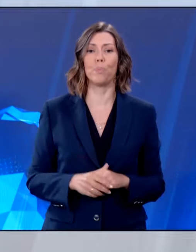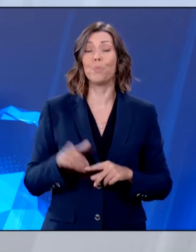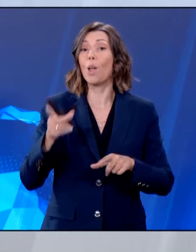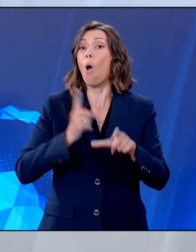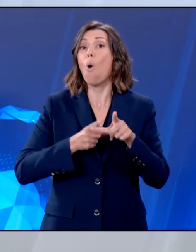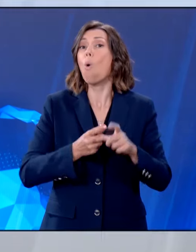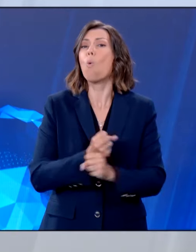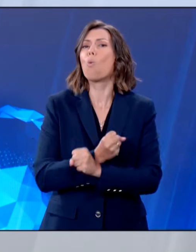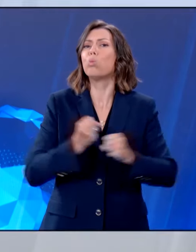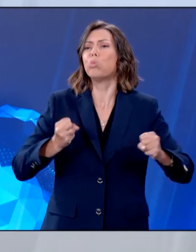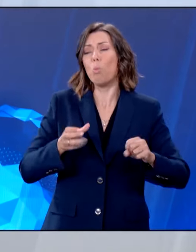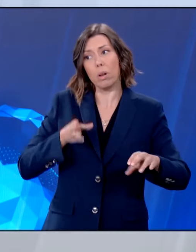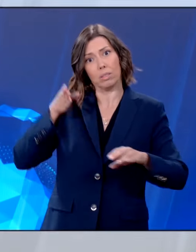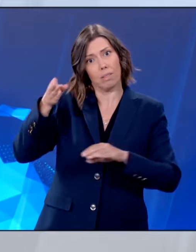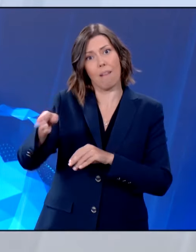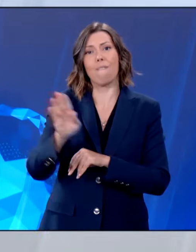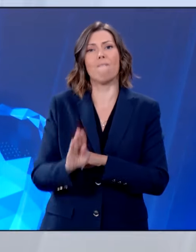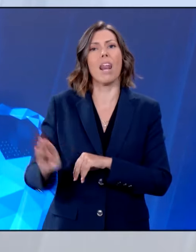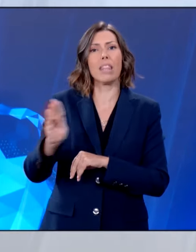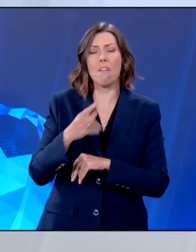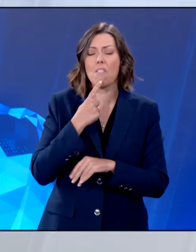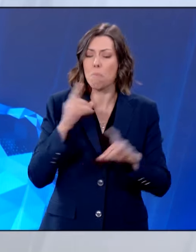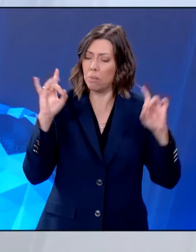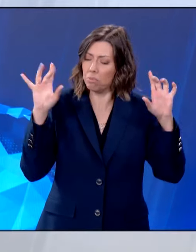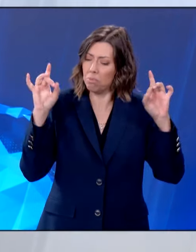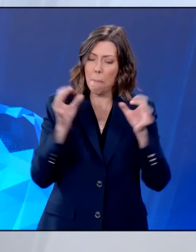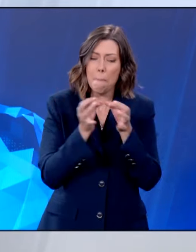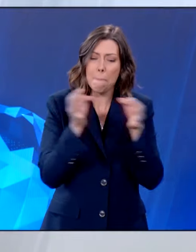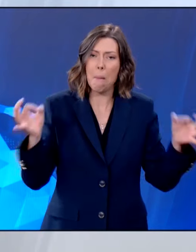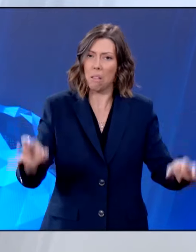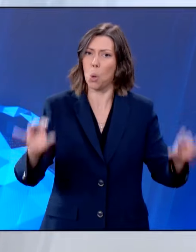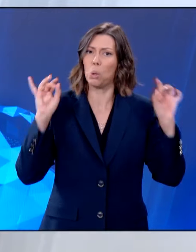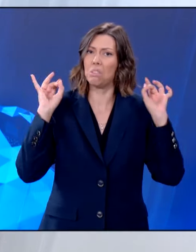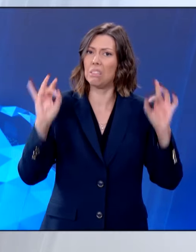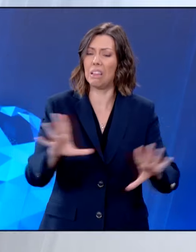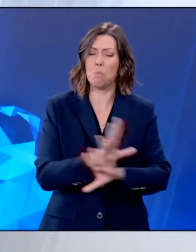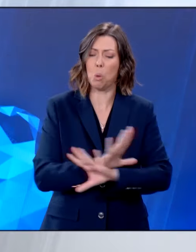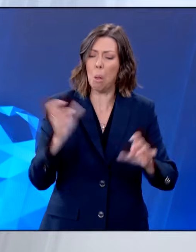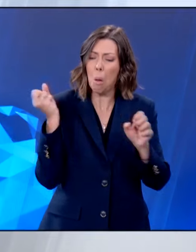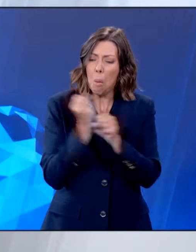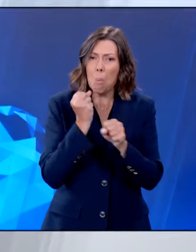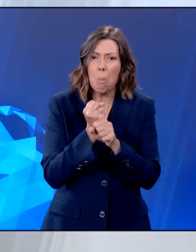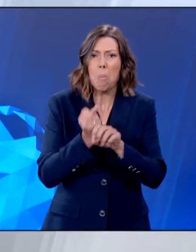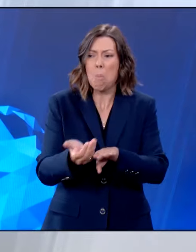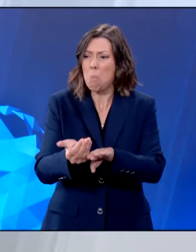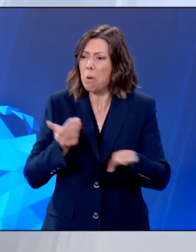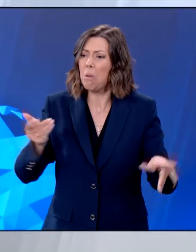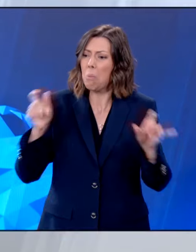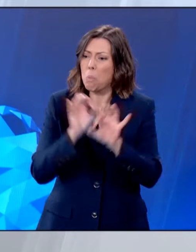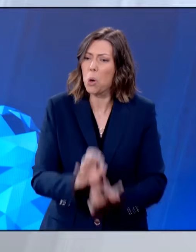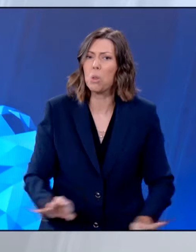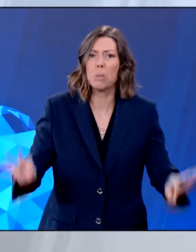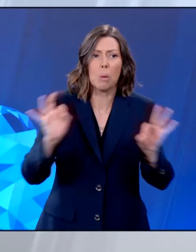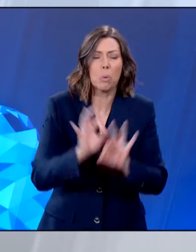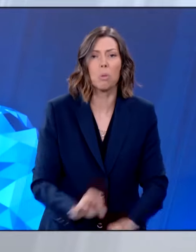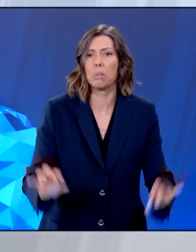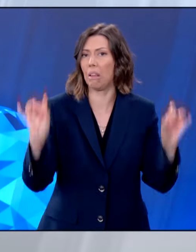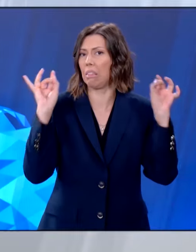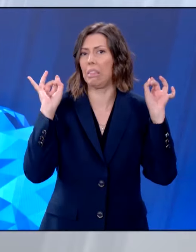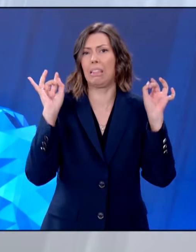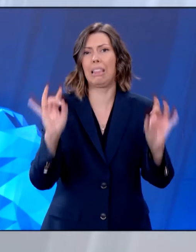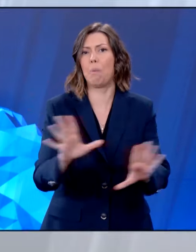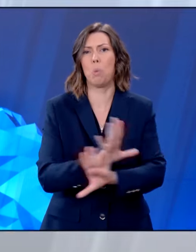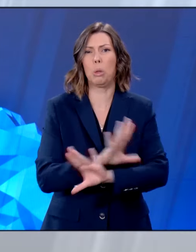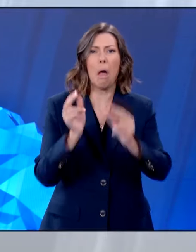δεν έχουν γίνει οι απαραίτητες εκείνες ενέργειες, οι δράσεις που θα μπορούσαν να προστατέψουν αυτό